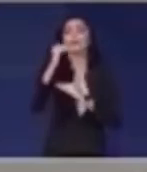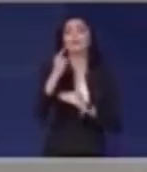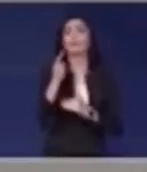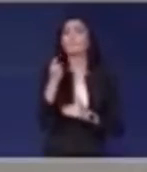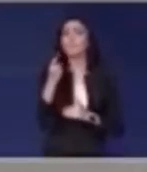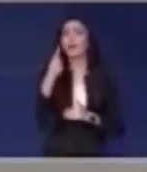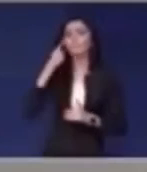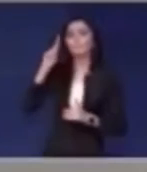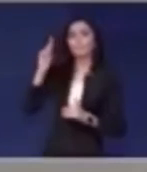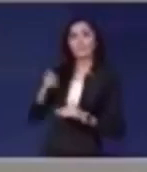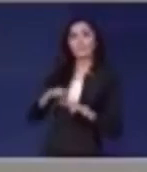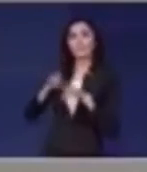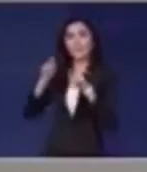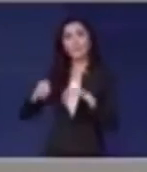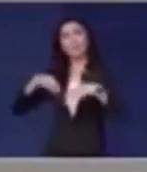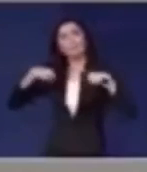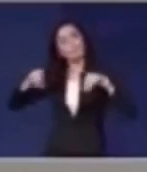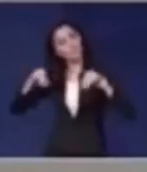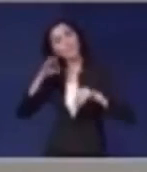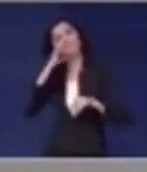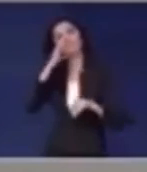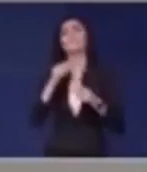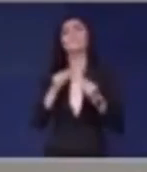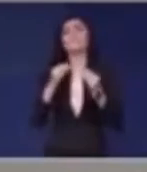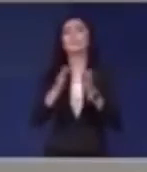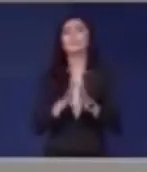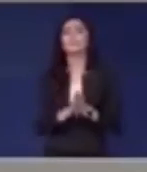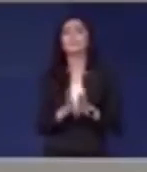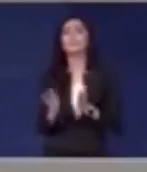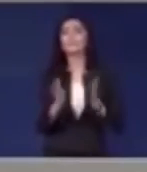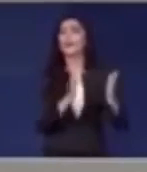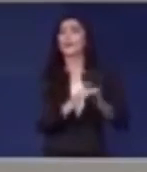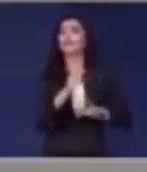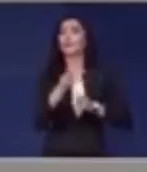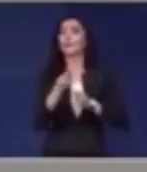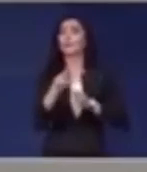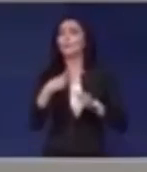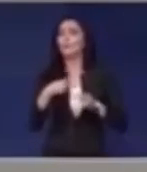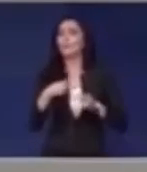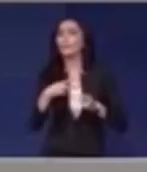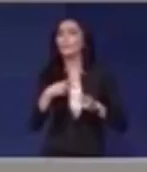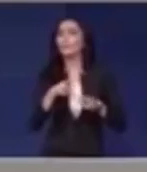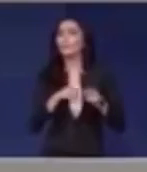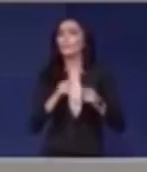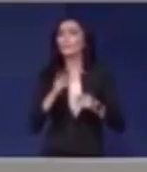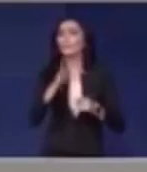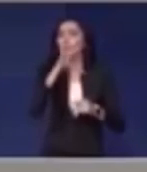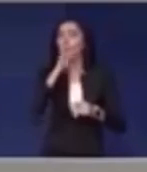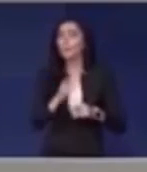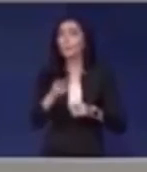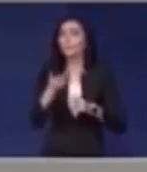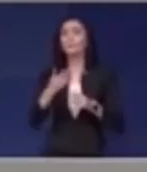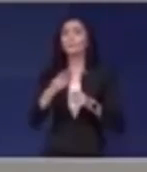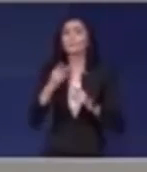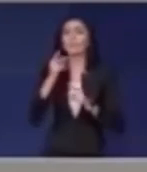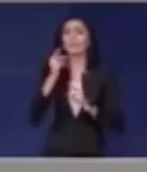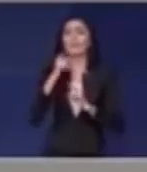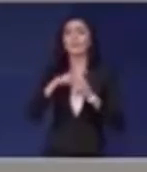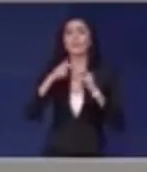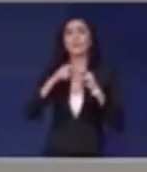tespit edilerek satışına izin verilecektir Ayrıca bu ürünlerin ciddi bir ihracat potansiyeli